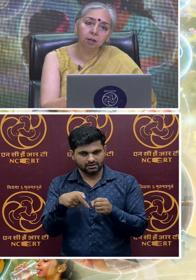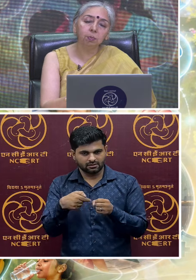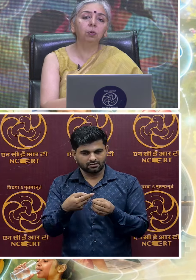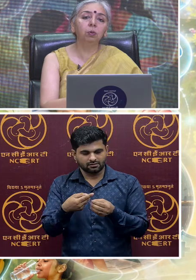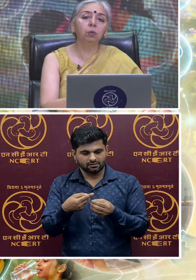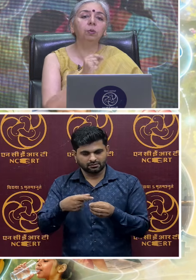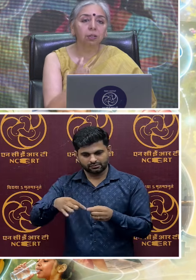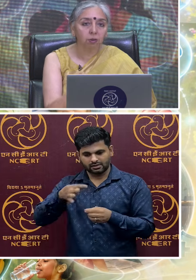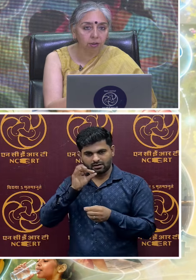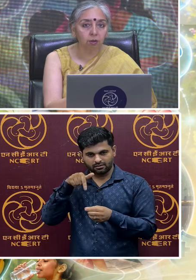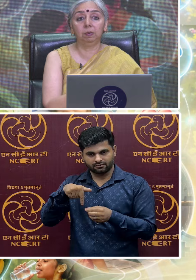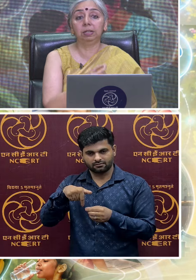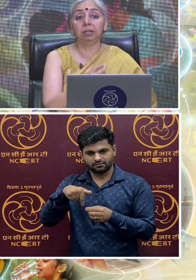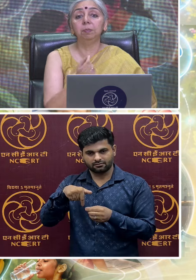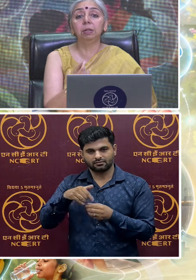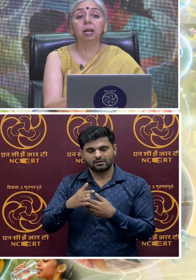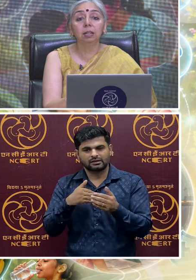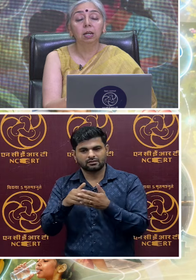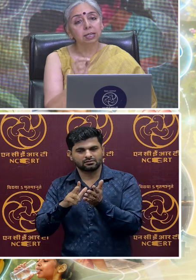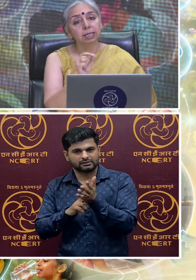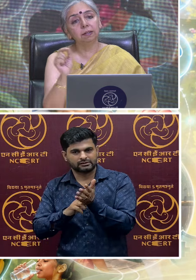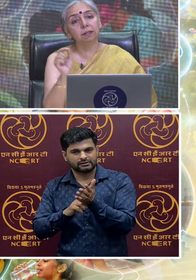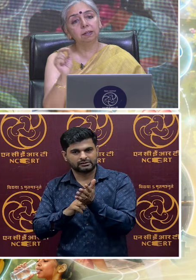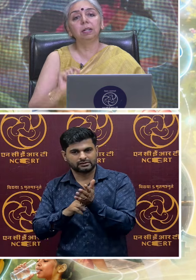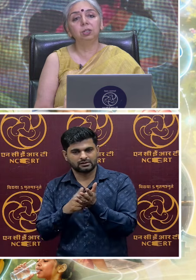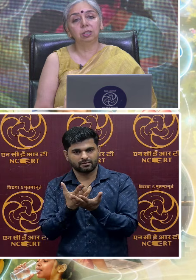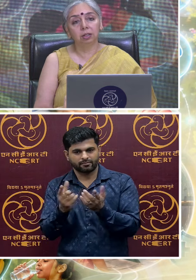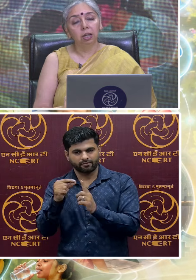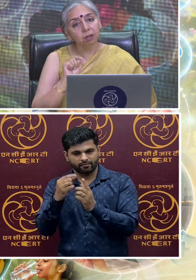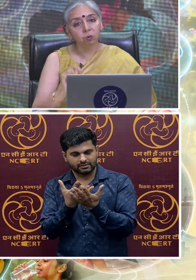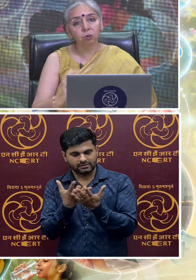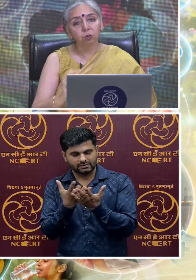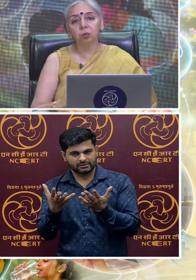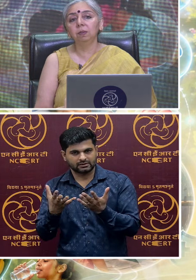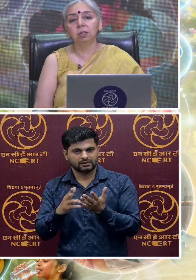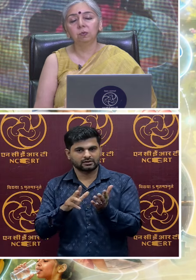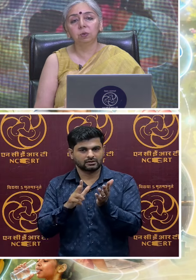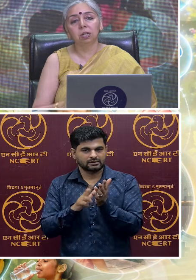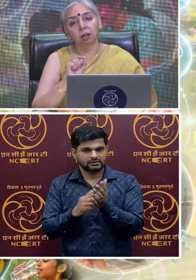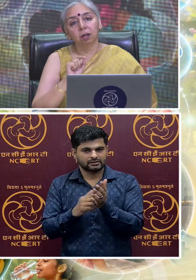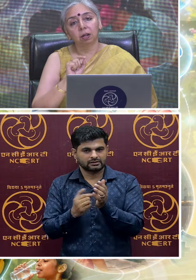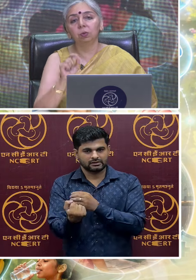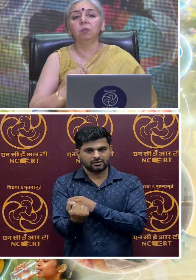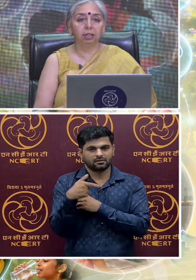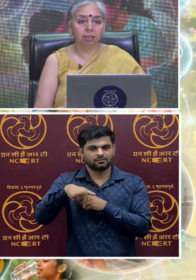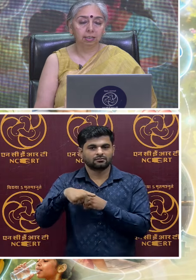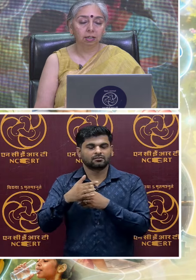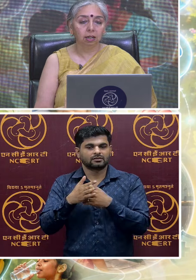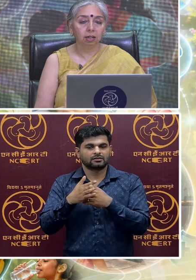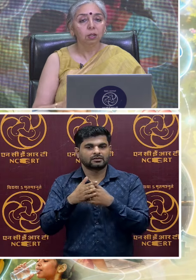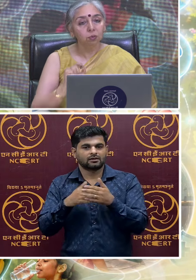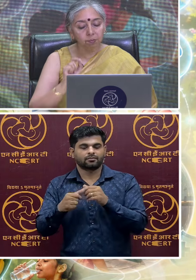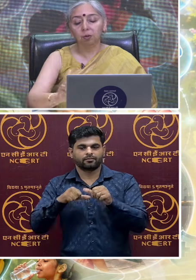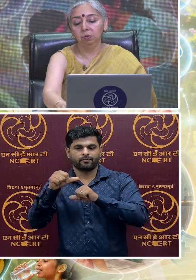मिनरल था उसमें, कोई न्यूट्रिएंट और था, कोई विटामिन था कि नहीं, कि सिर्फ एनर्जी थी, क्योंकि मोस्ट ऑफ द प्रोसेस्ड फूड्स आर ओनली प्रोवाइडिंग अस